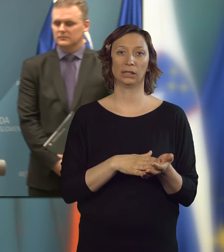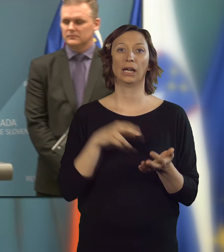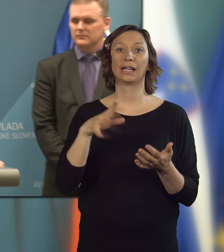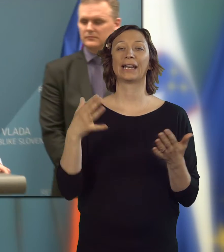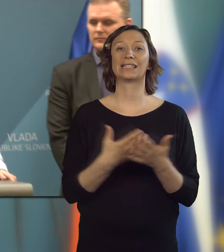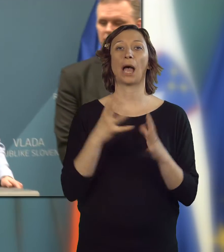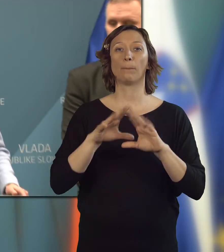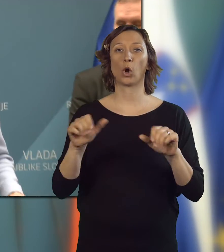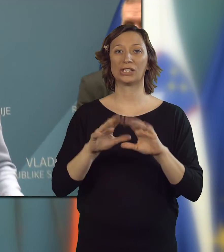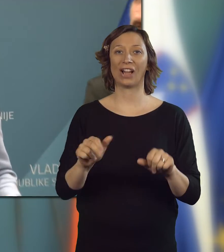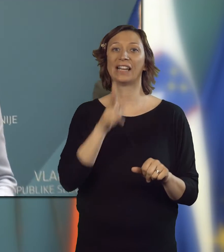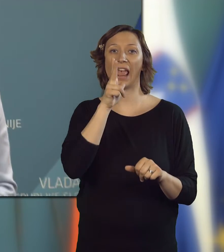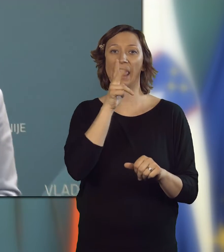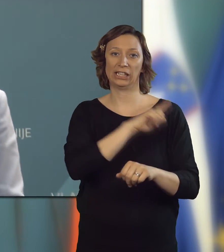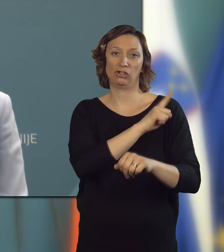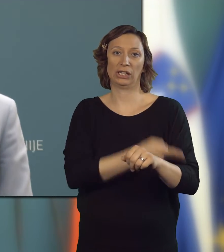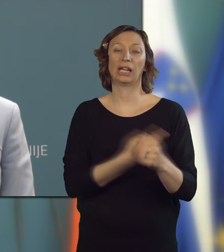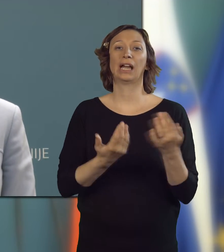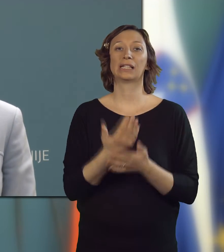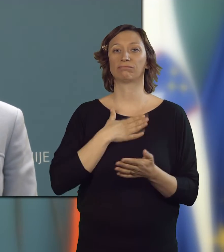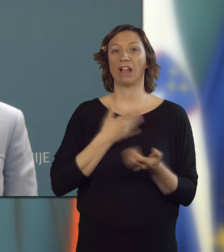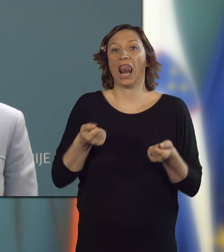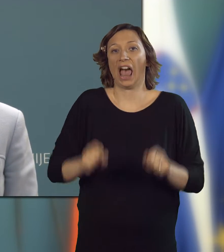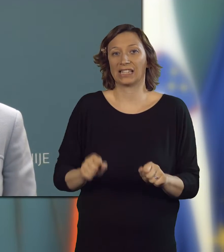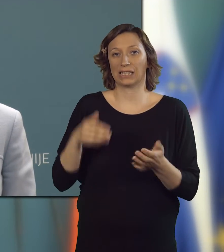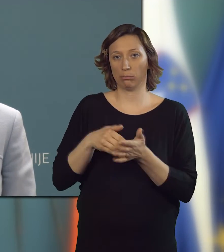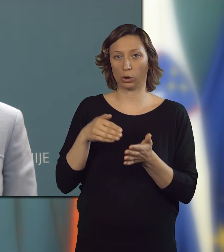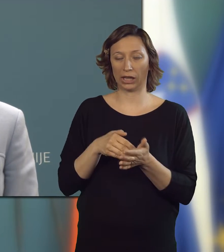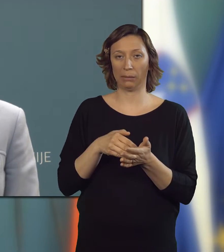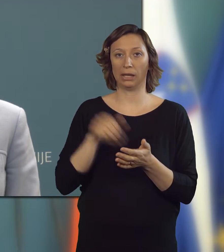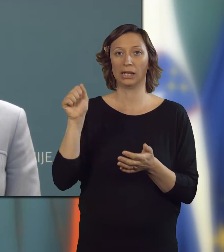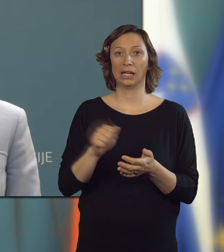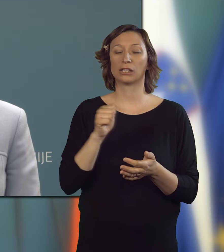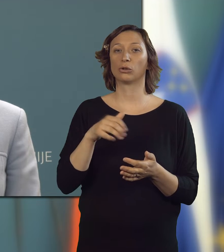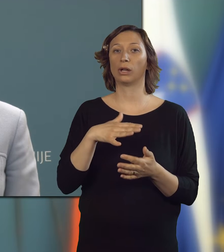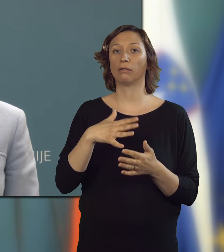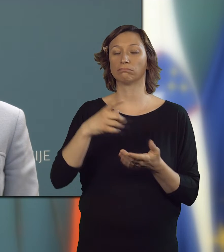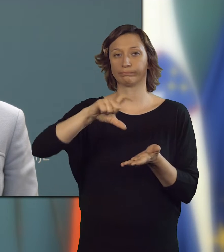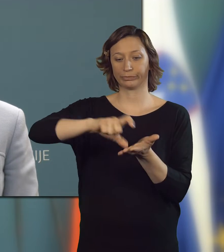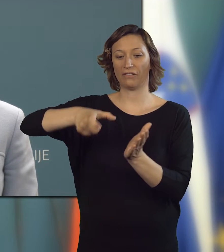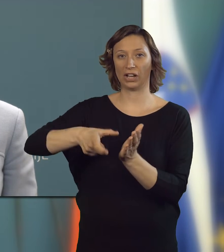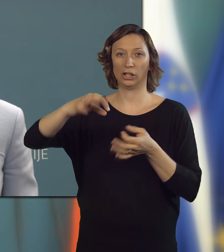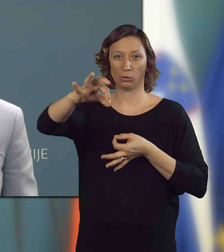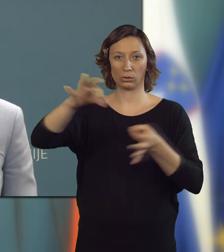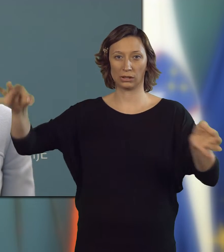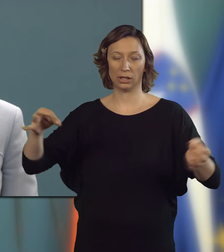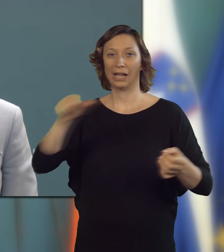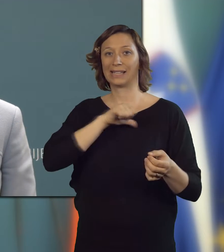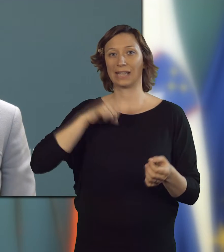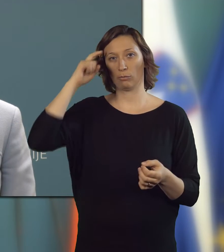pomeni, da gre za proizvajanje električne energije za lastne potrebe, zato je velikost naprav